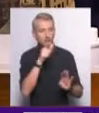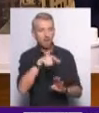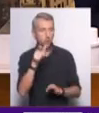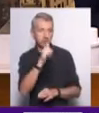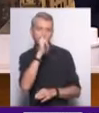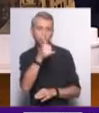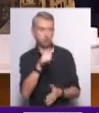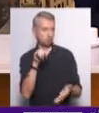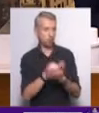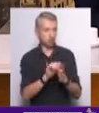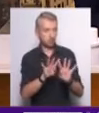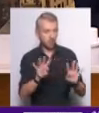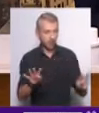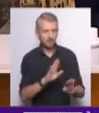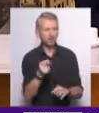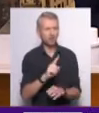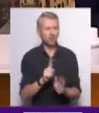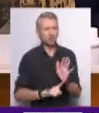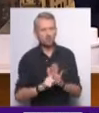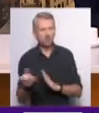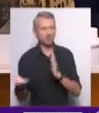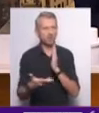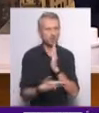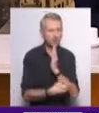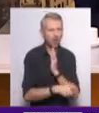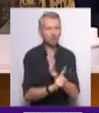дають поставити паркан, не те, щоб почати там вирубати щось чи